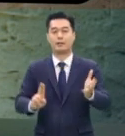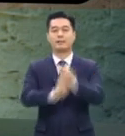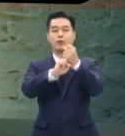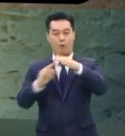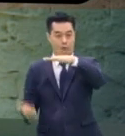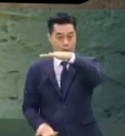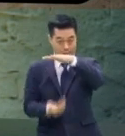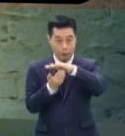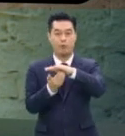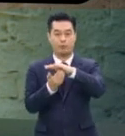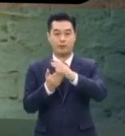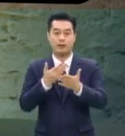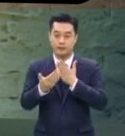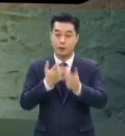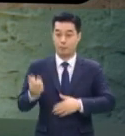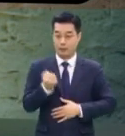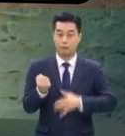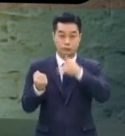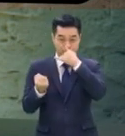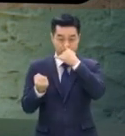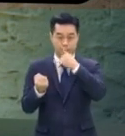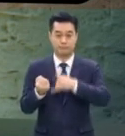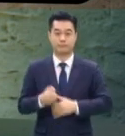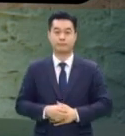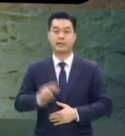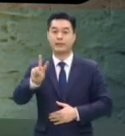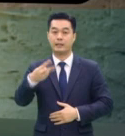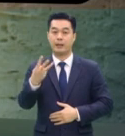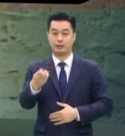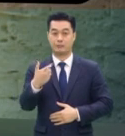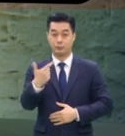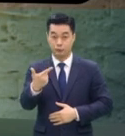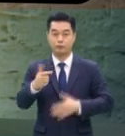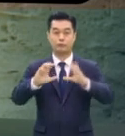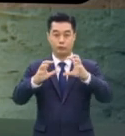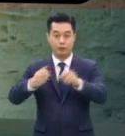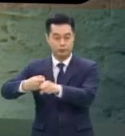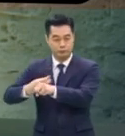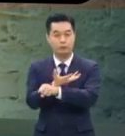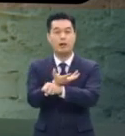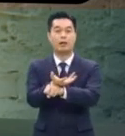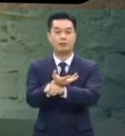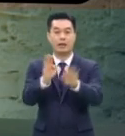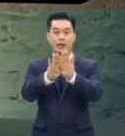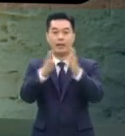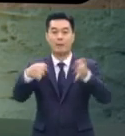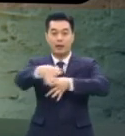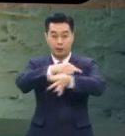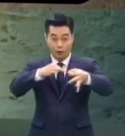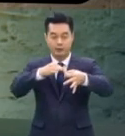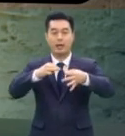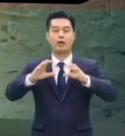이뤄낸 성공 경험이 있습니다 230 6개 국가에 수출하는 개방 경제의